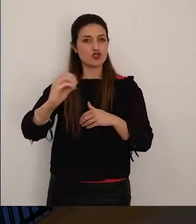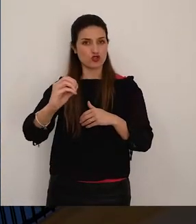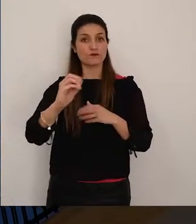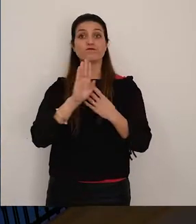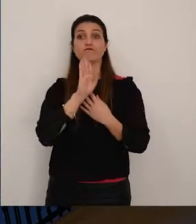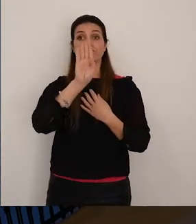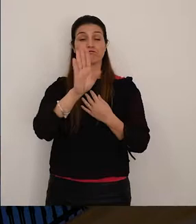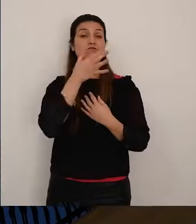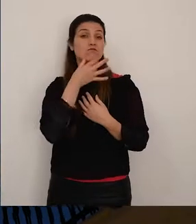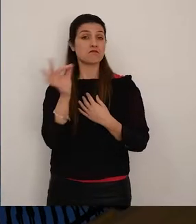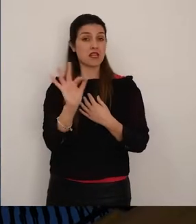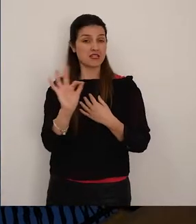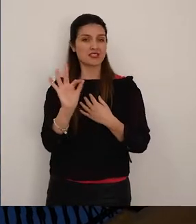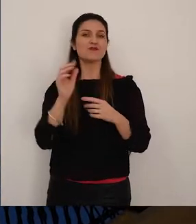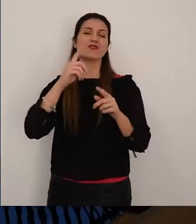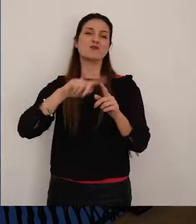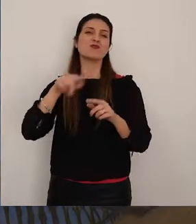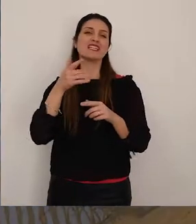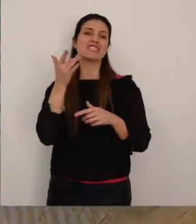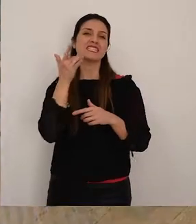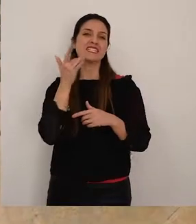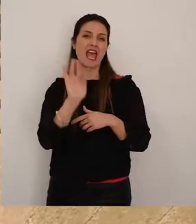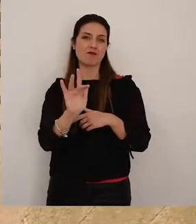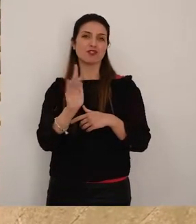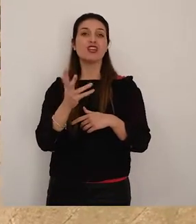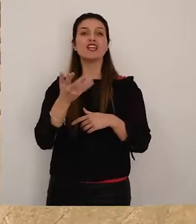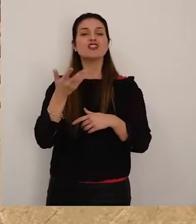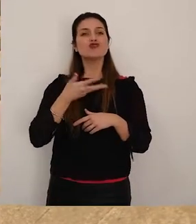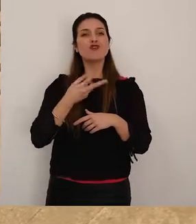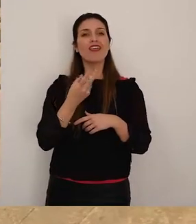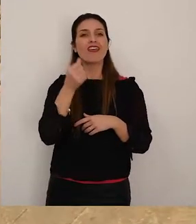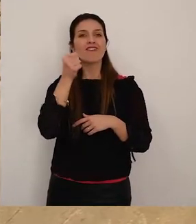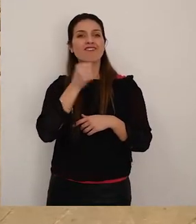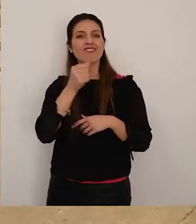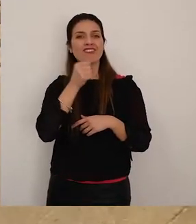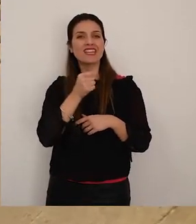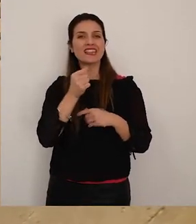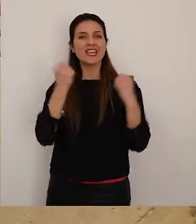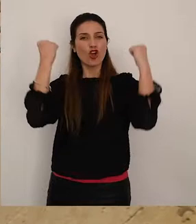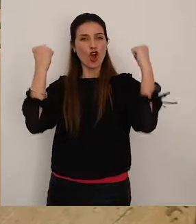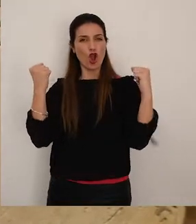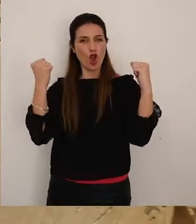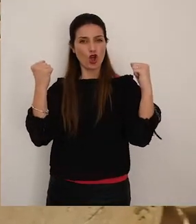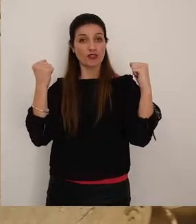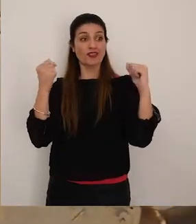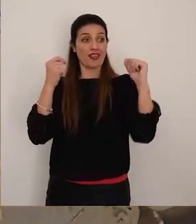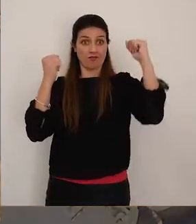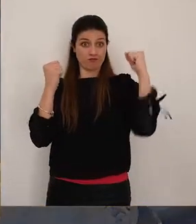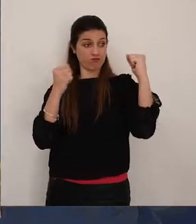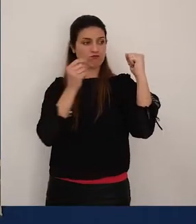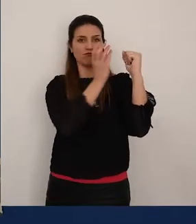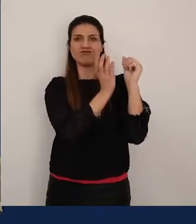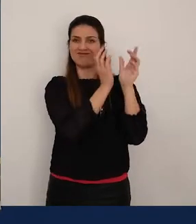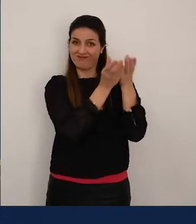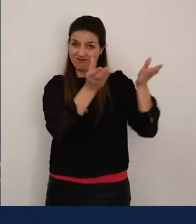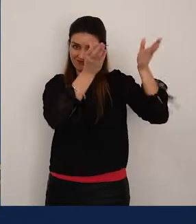Il frontone, bellissimo e sobrio al tempo stesso, è adornato da due finti colonnati finemente decorati sui capitelli, che terminano